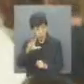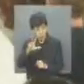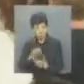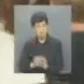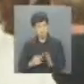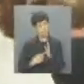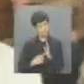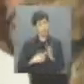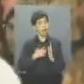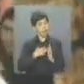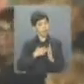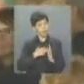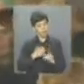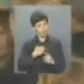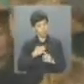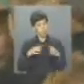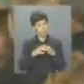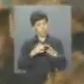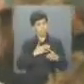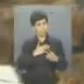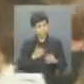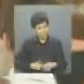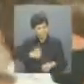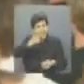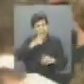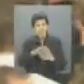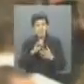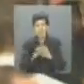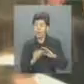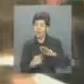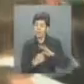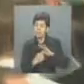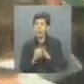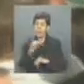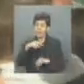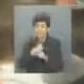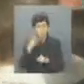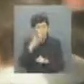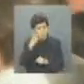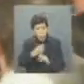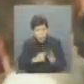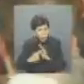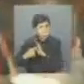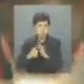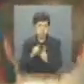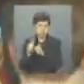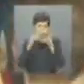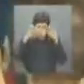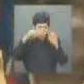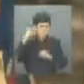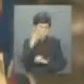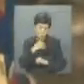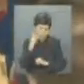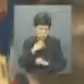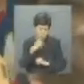นตัวแทนพรรครีพับลิกันที่ชนะในรัฐเซาท์แคโรไลนามักจะได้เป็นตัวแทนลงชิงตำแหน่งประธานาธิบดีของพรร